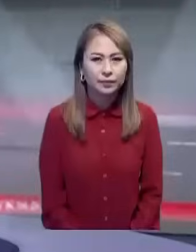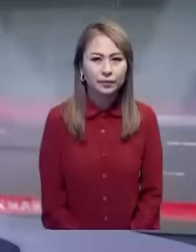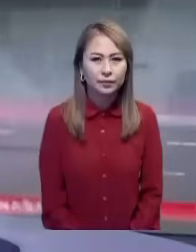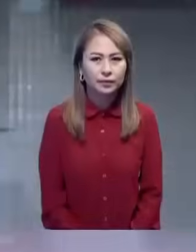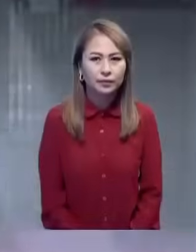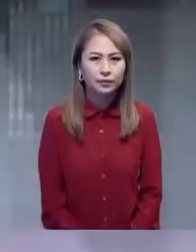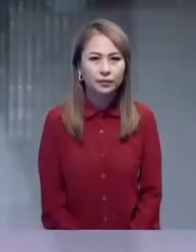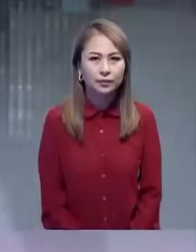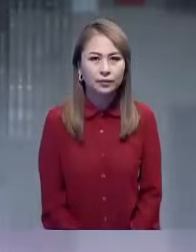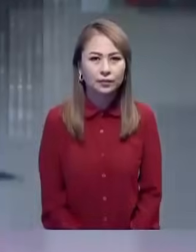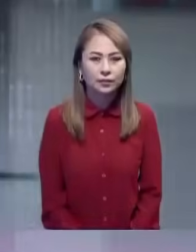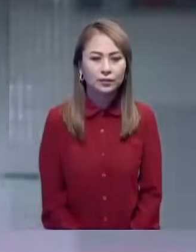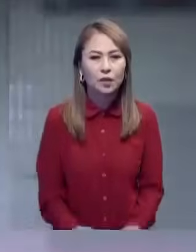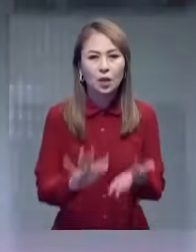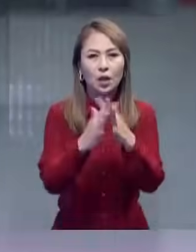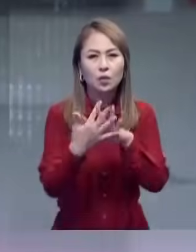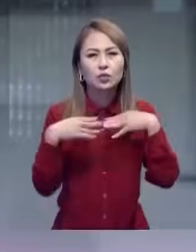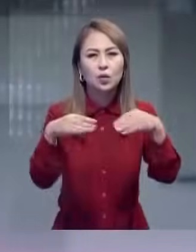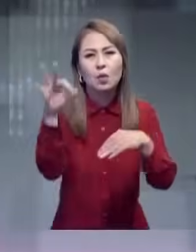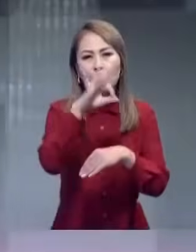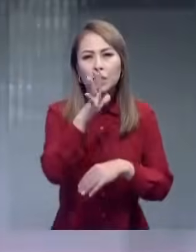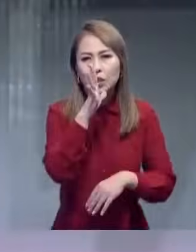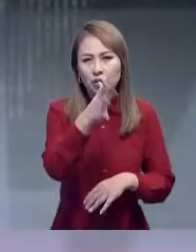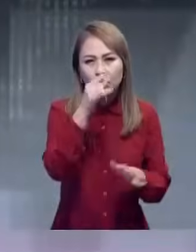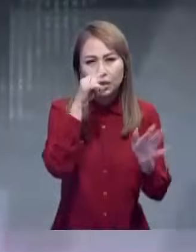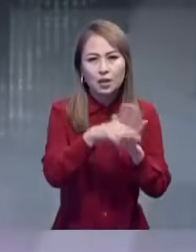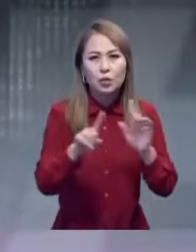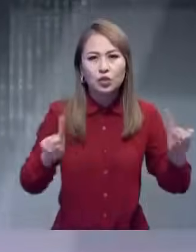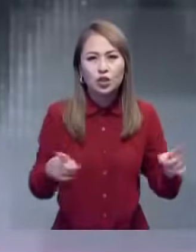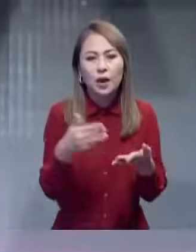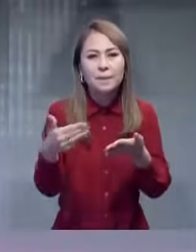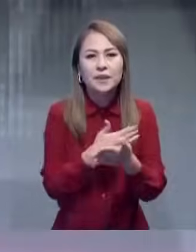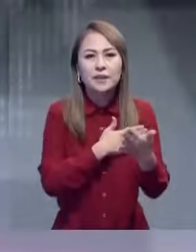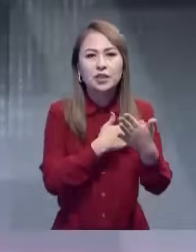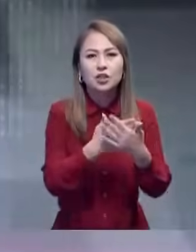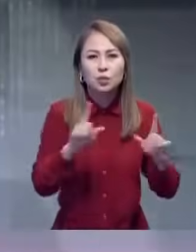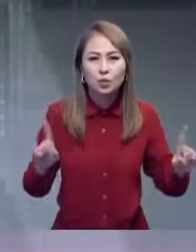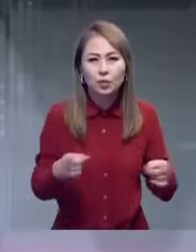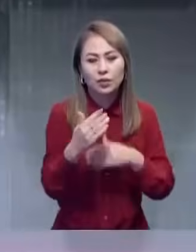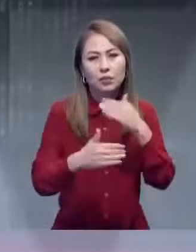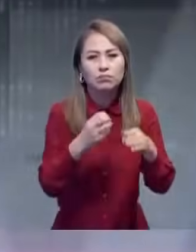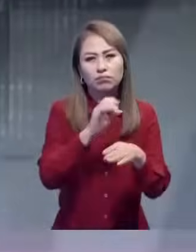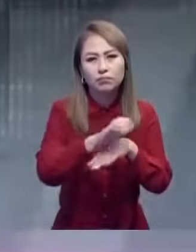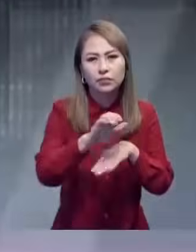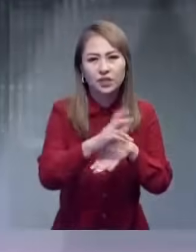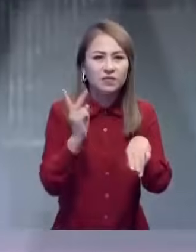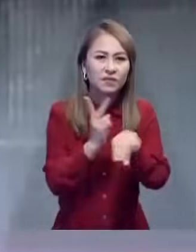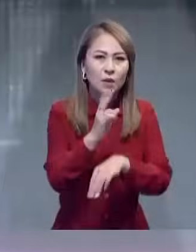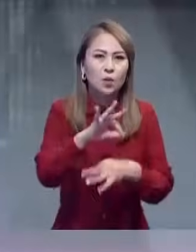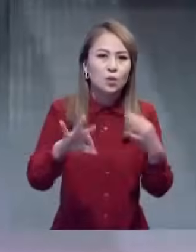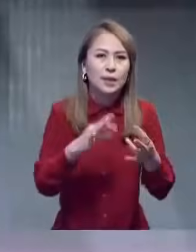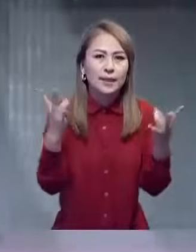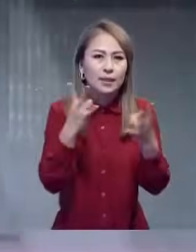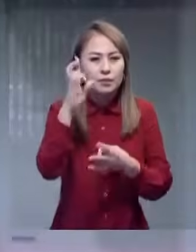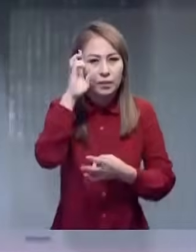Сәрсенбаева. Ауыл шаруашылығы саласы 5 жыл ішінде дамудың жаңа белесіне шығып, өнім көлемі 2 есе артуы